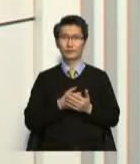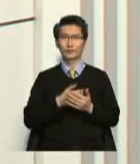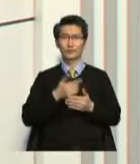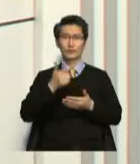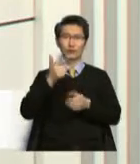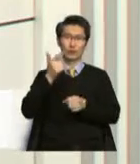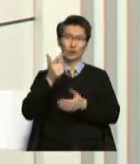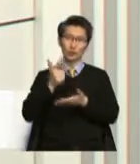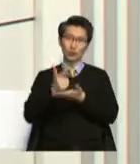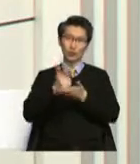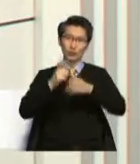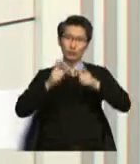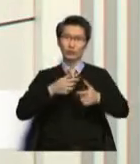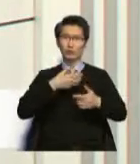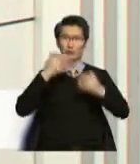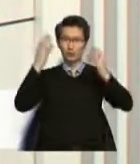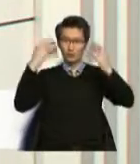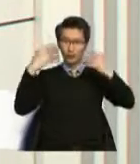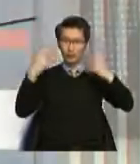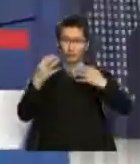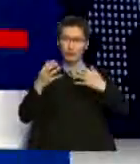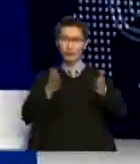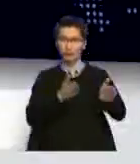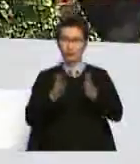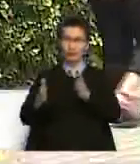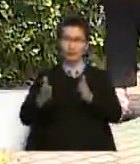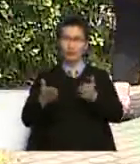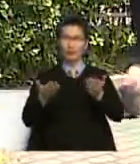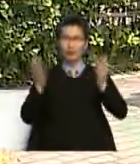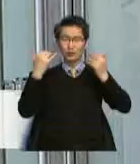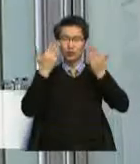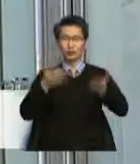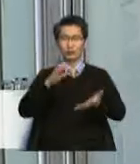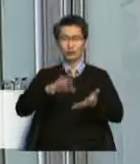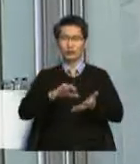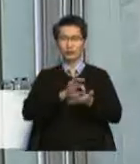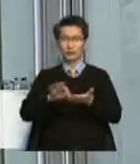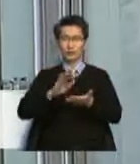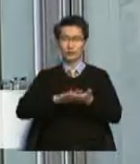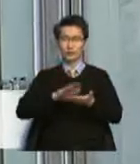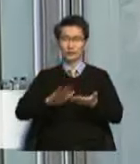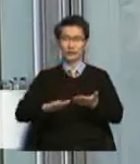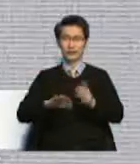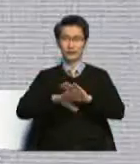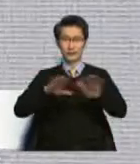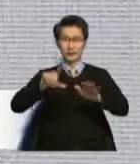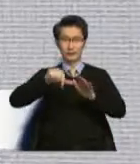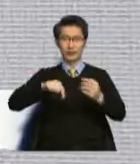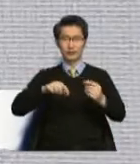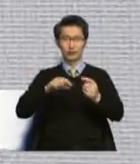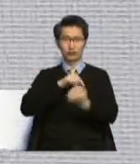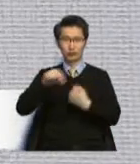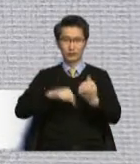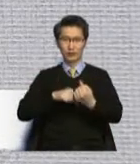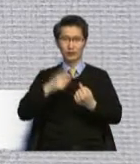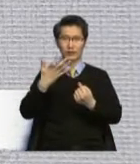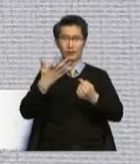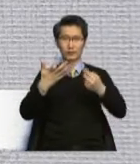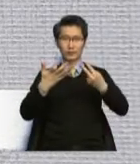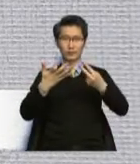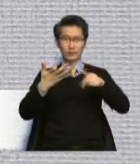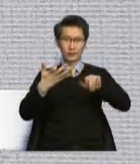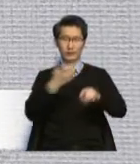노원구가 폭염에 대비한 무더위 쉼터를 운영합니다 다시 간 이용할 수 있는 일반 쉼터는 19개 동